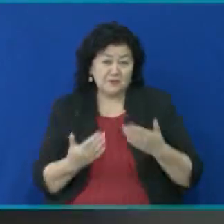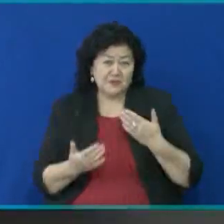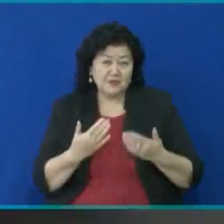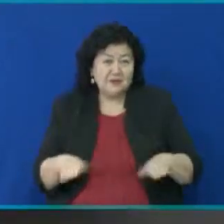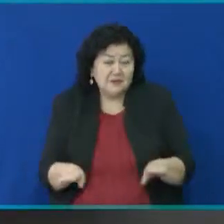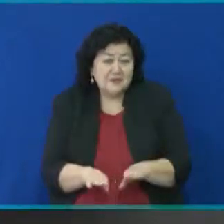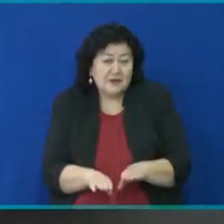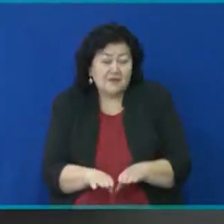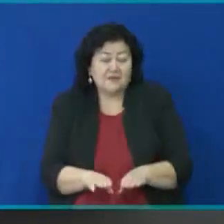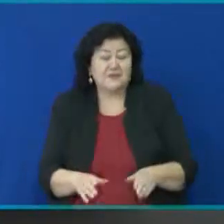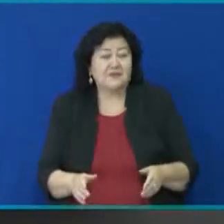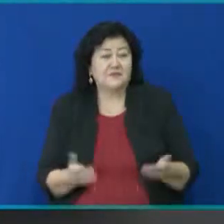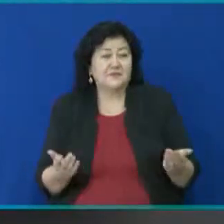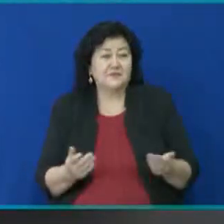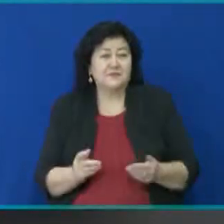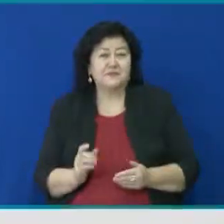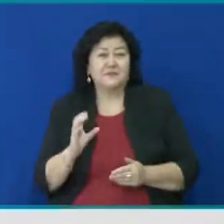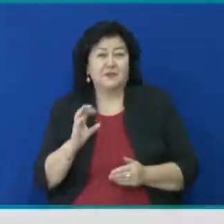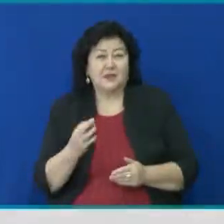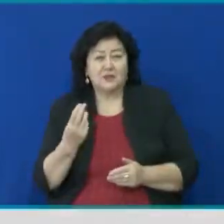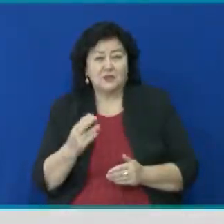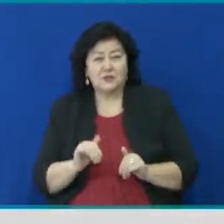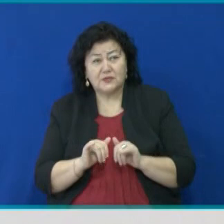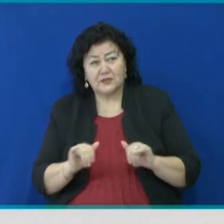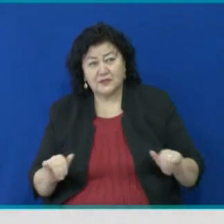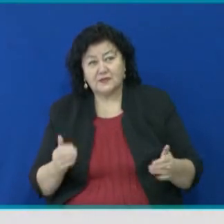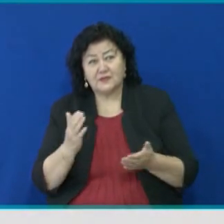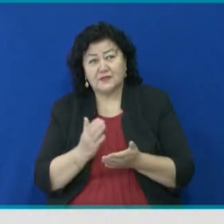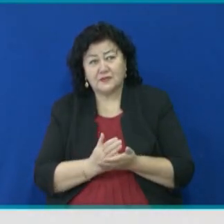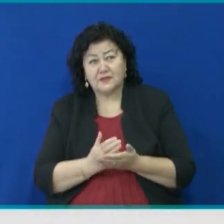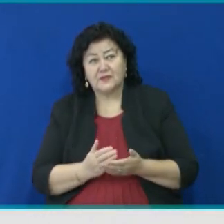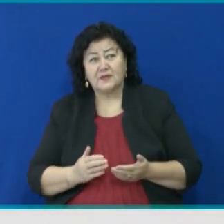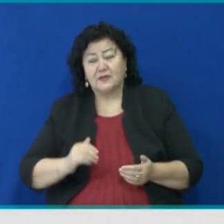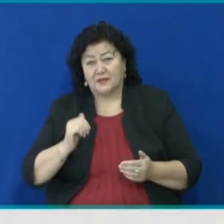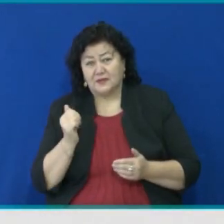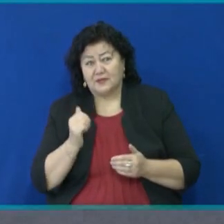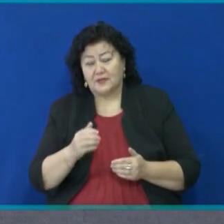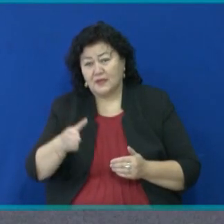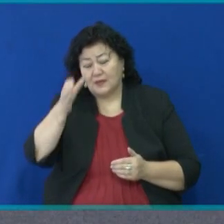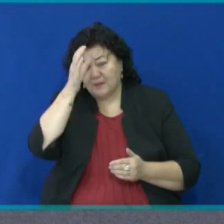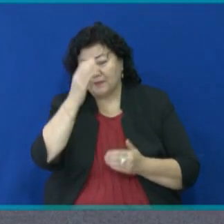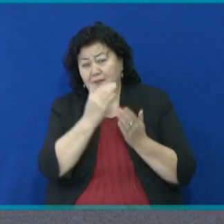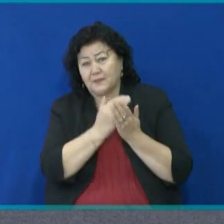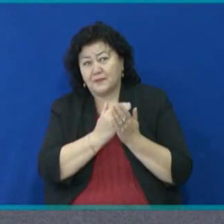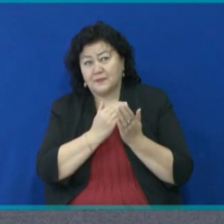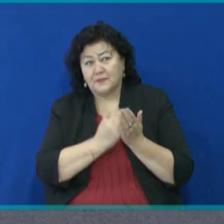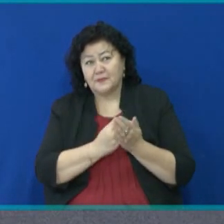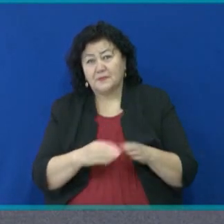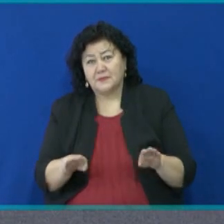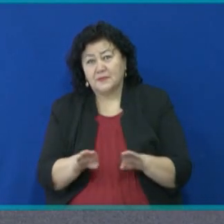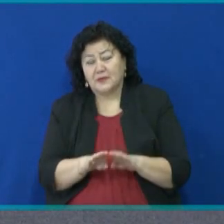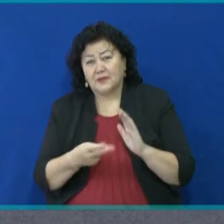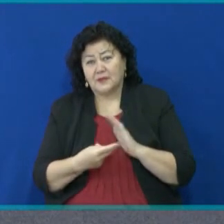университеттердің өңірдің экономикалық әлеуметтік дамуындағы рөлі, халықаралық серіктестік тәжірибесі, білім бағдарламаларындағы келелі